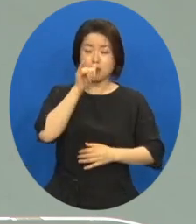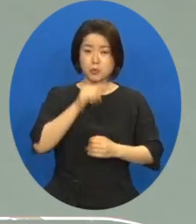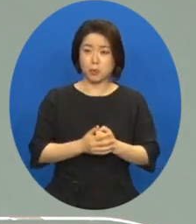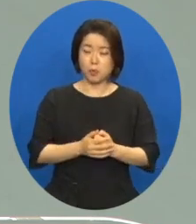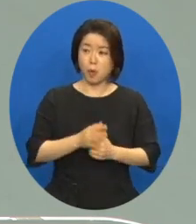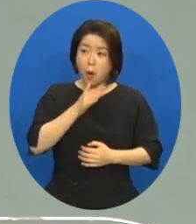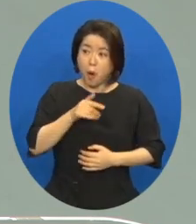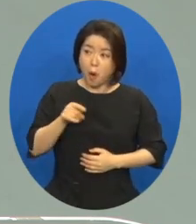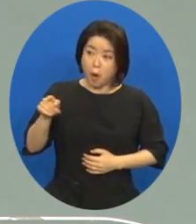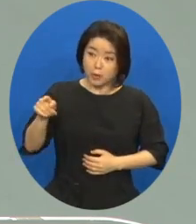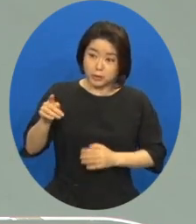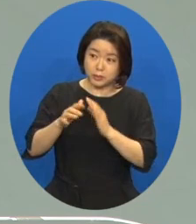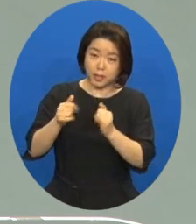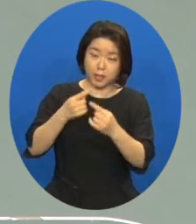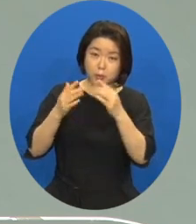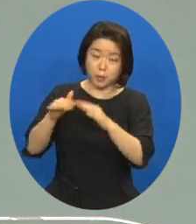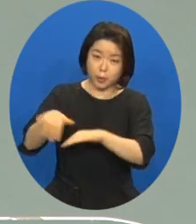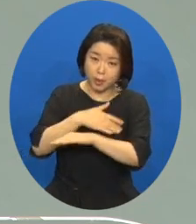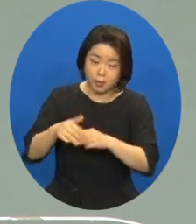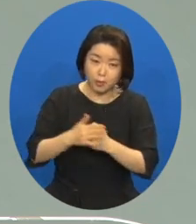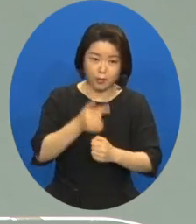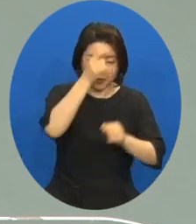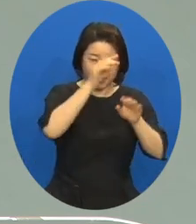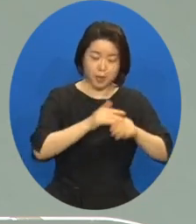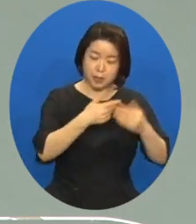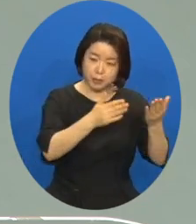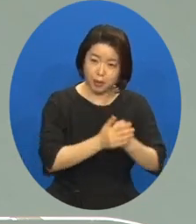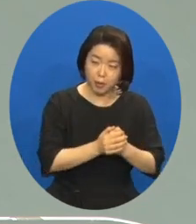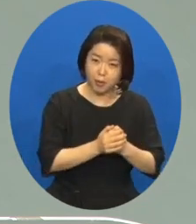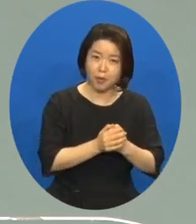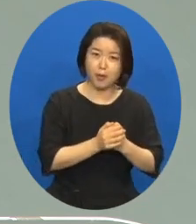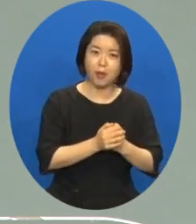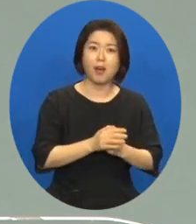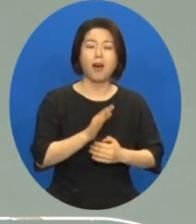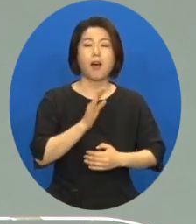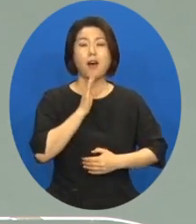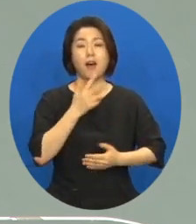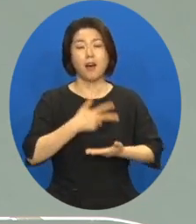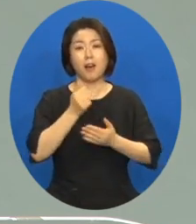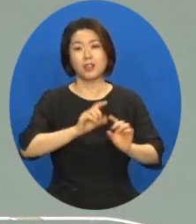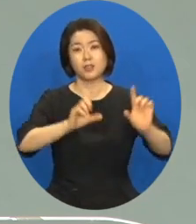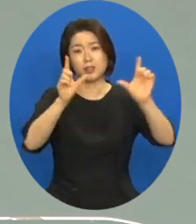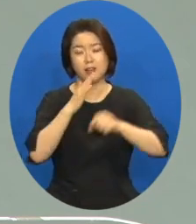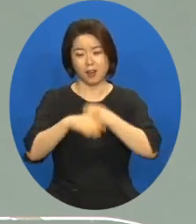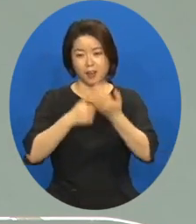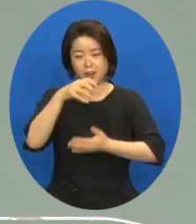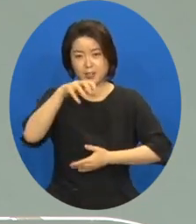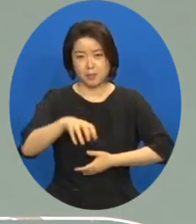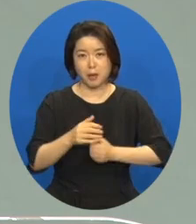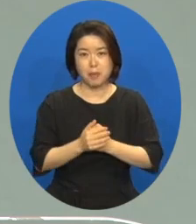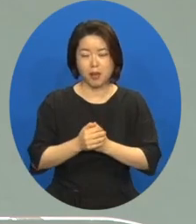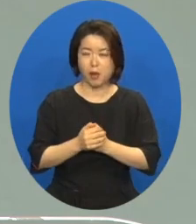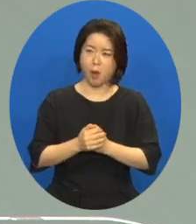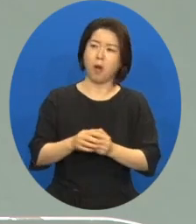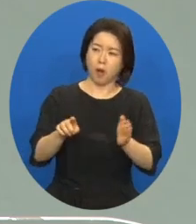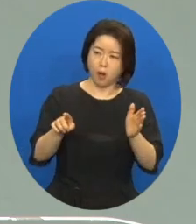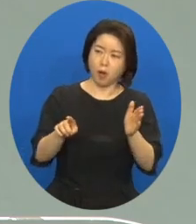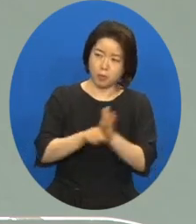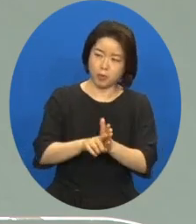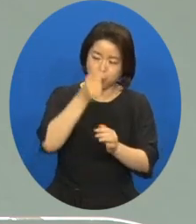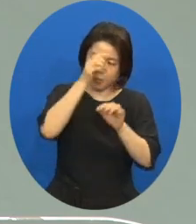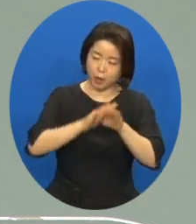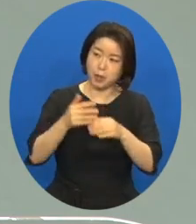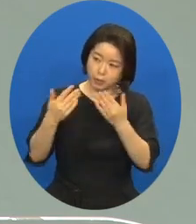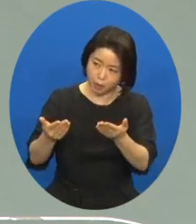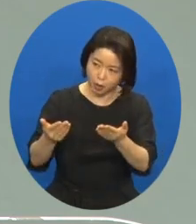사람이 교회 다녀? 그 사람이 예배 드려? 아, 그 사람이 정말 오늘 주일에 하나님 앞에 그렇게 믿고 예배